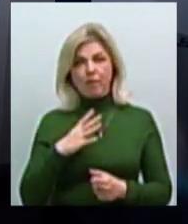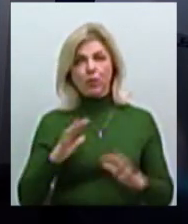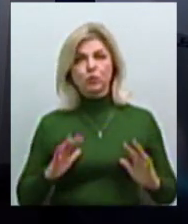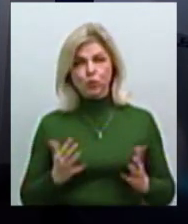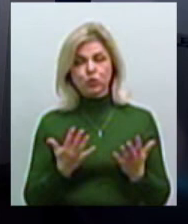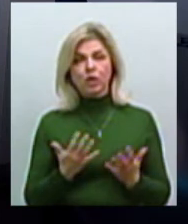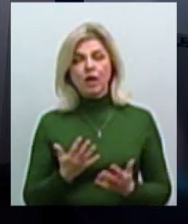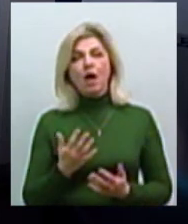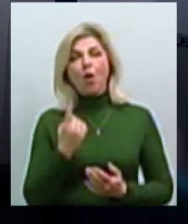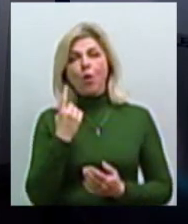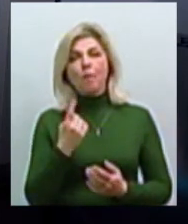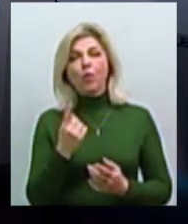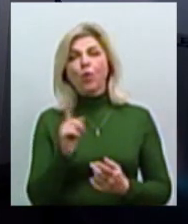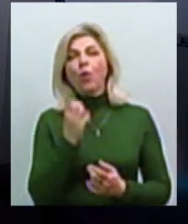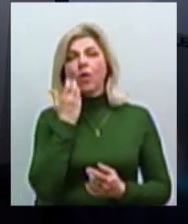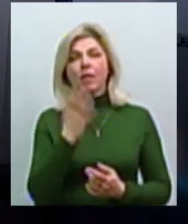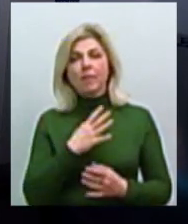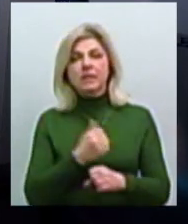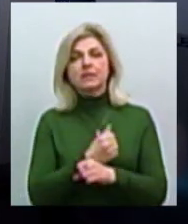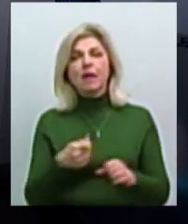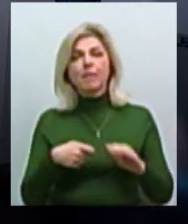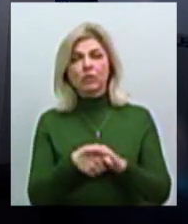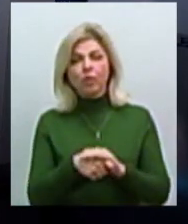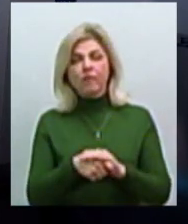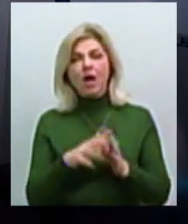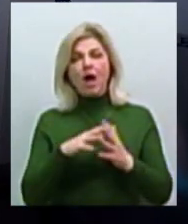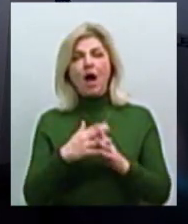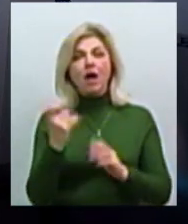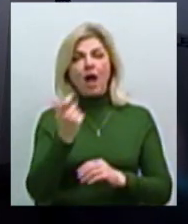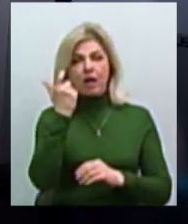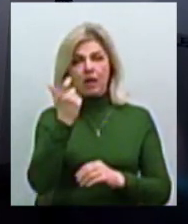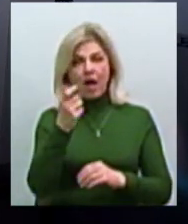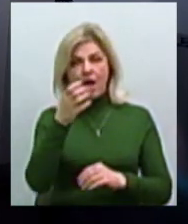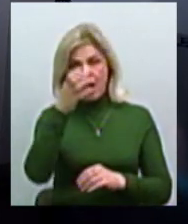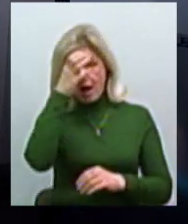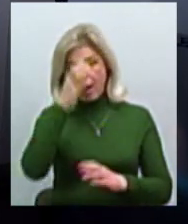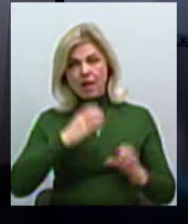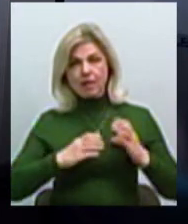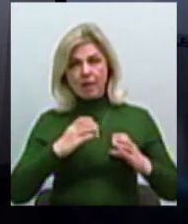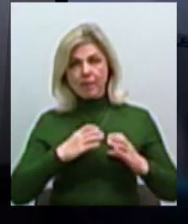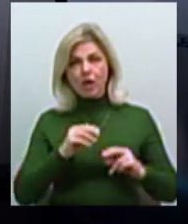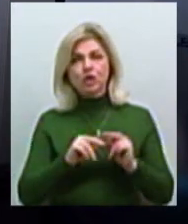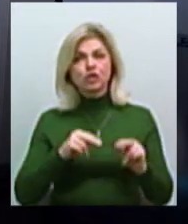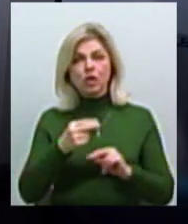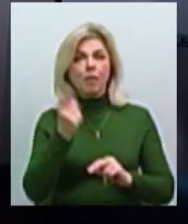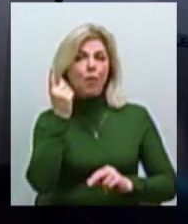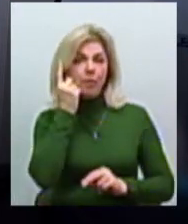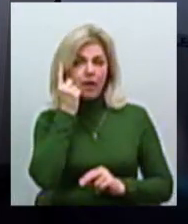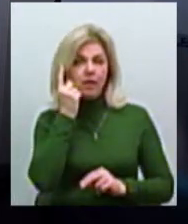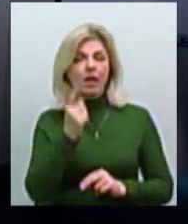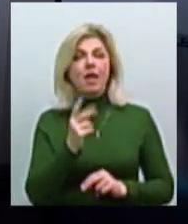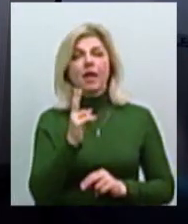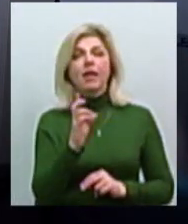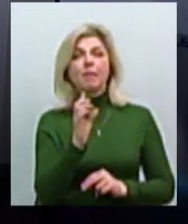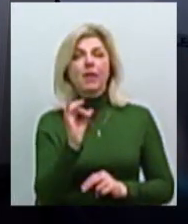коли була замінована аграрна академія. Через мобільний телефон